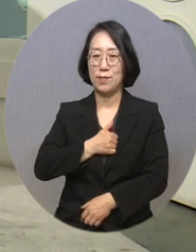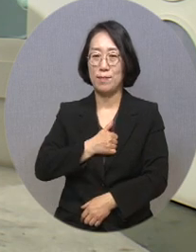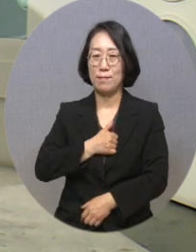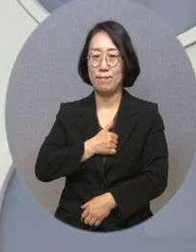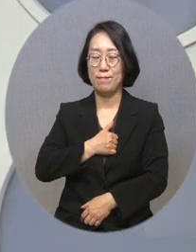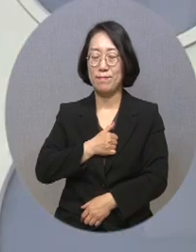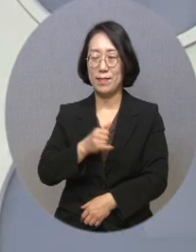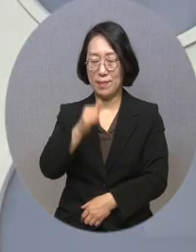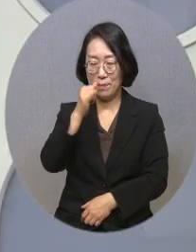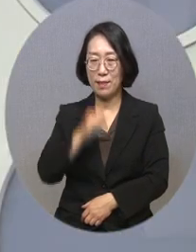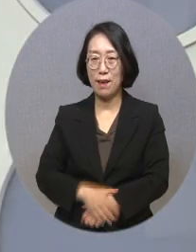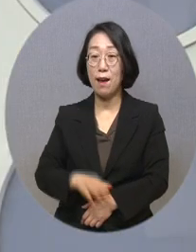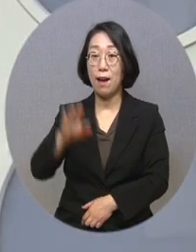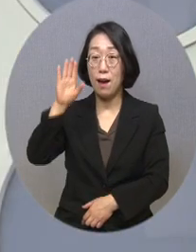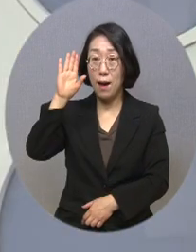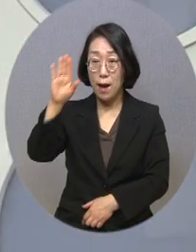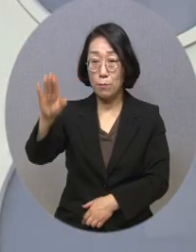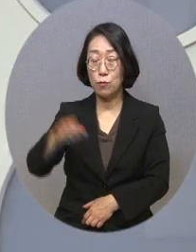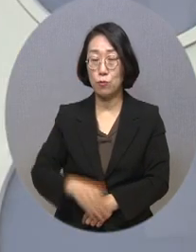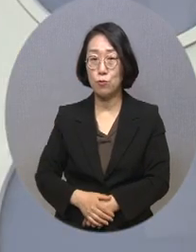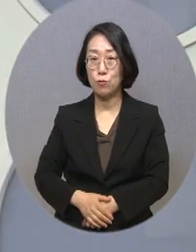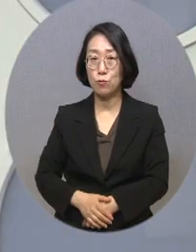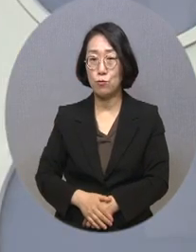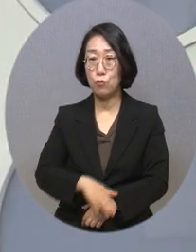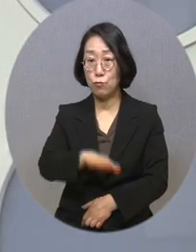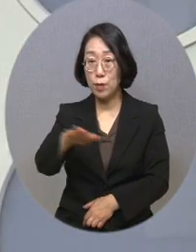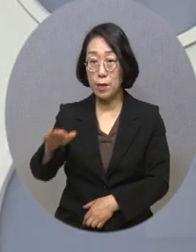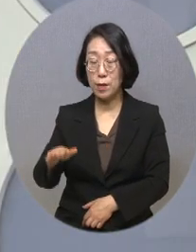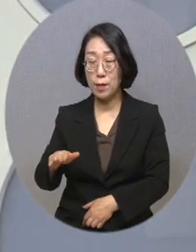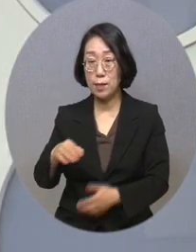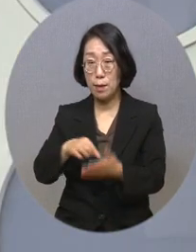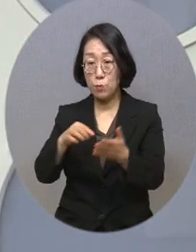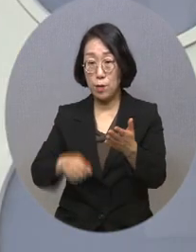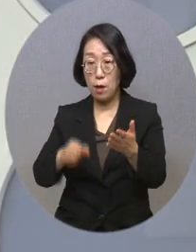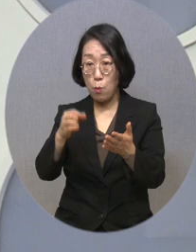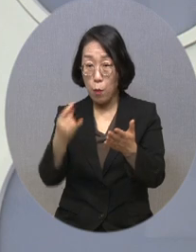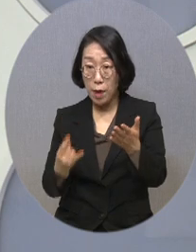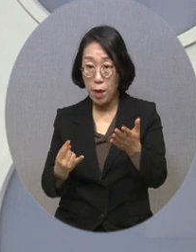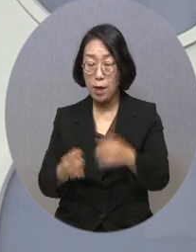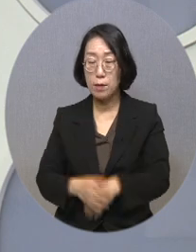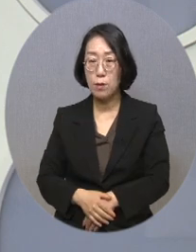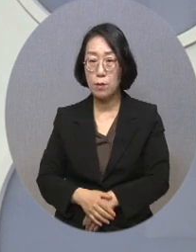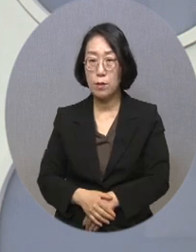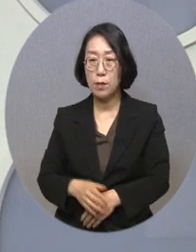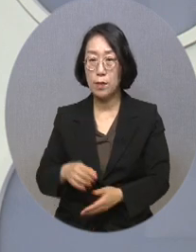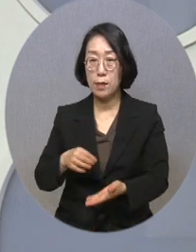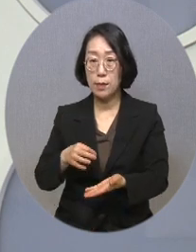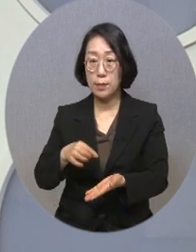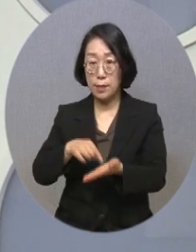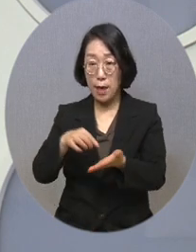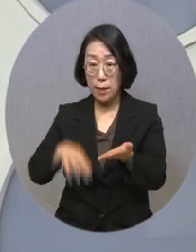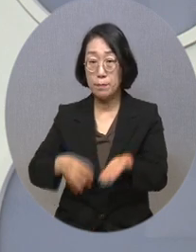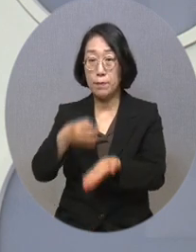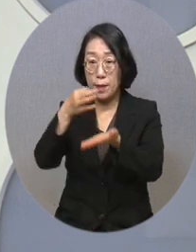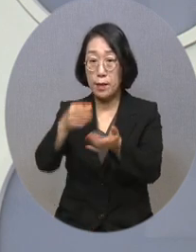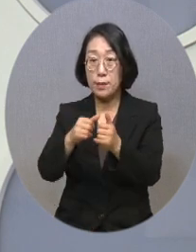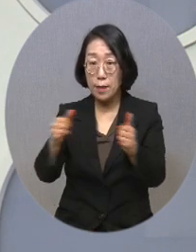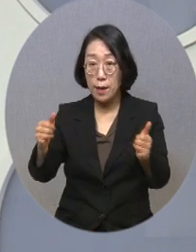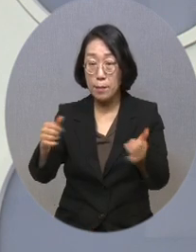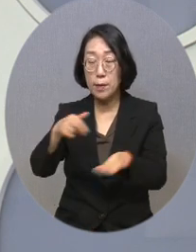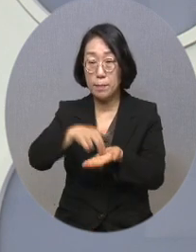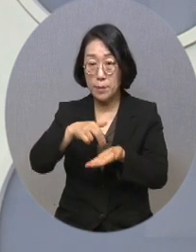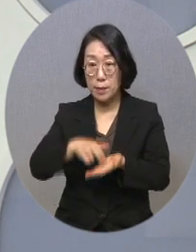느낍니다. 앞으로도 우리 한국세무사회에서는 이렇게 납세자들의 그 멘토로서 우리